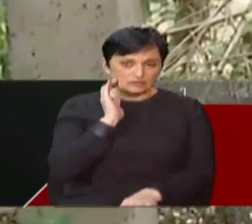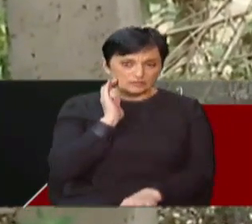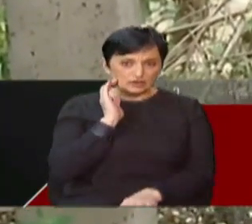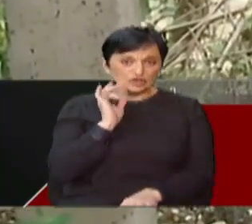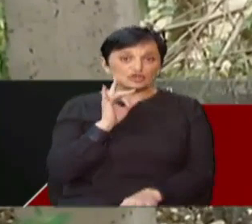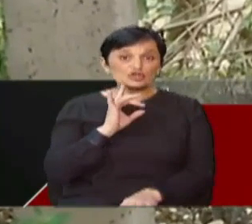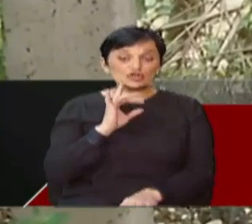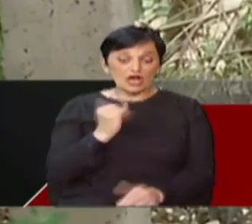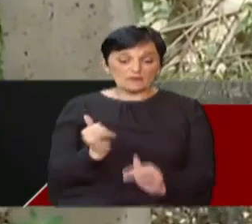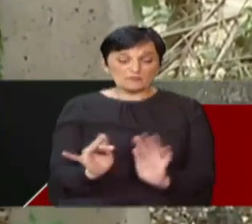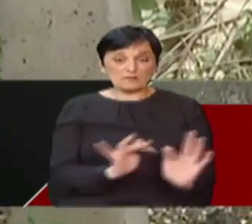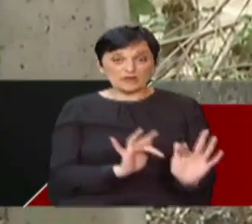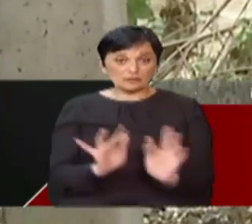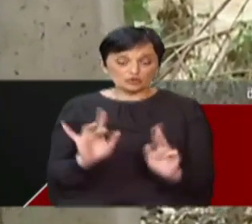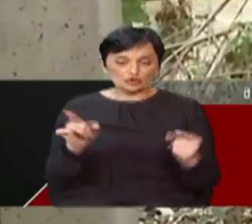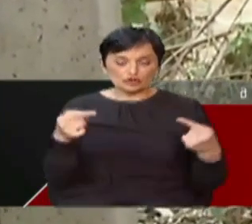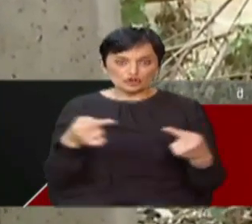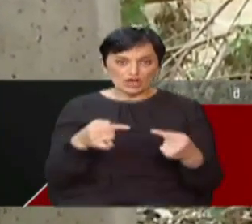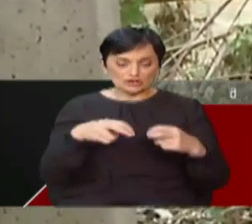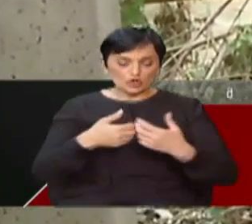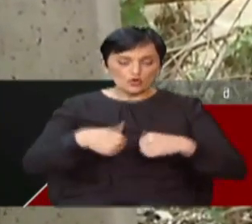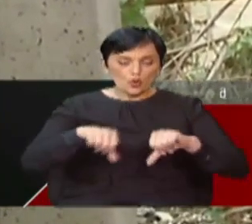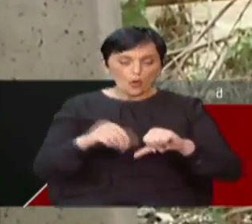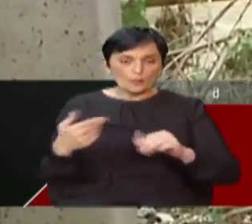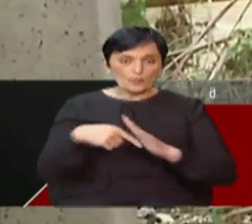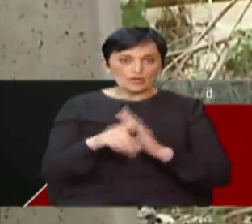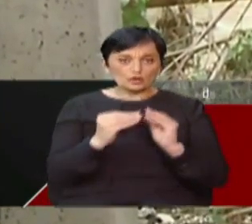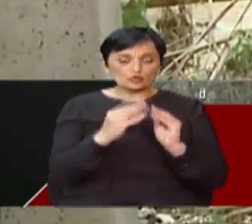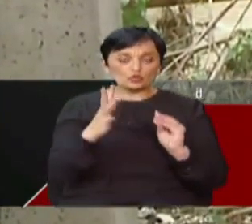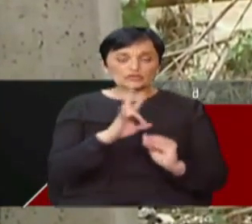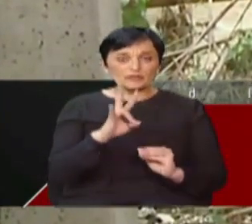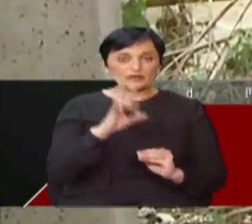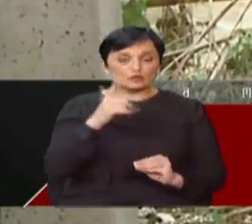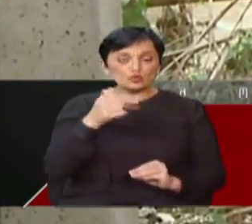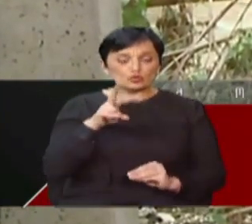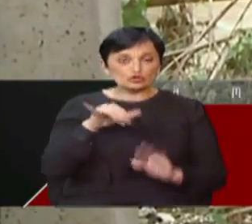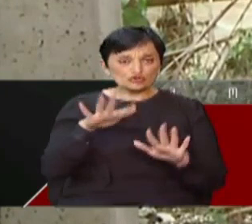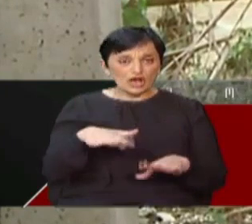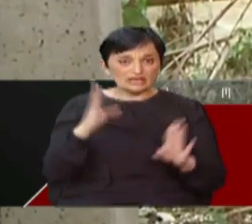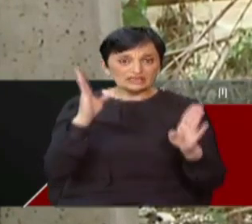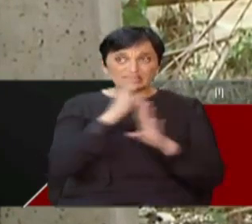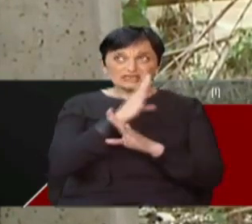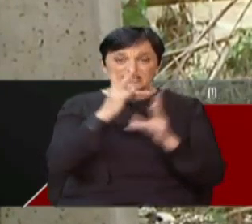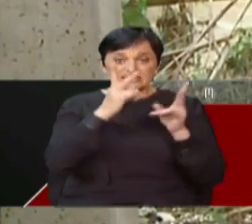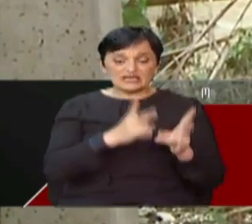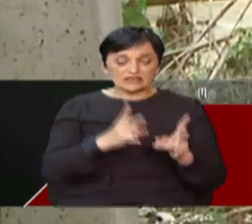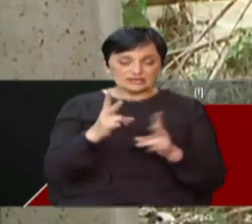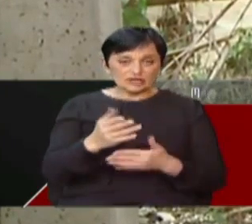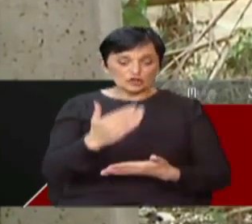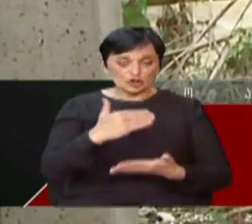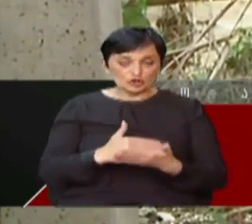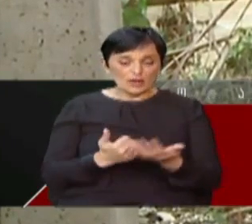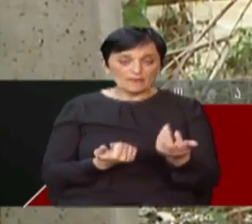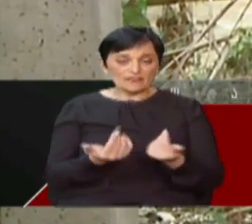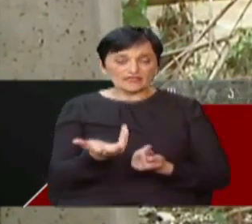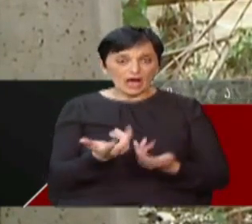ჯერ კიდევ მიმდინარეობს შესაბამისი კომისიის მიერ 15 ივნის გურჯაანში მომხდარი სტიქიის შედეგების